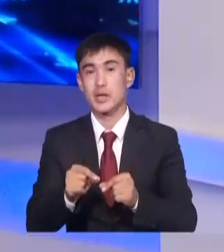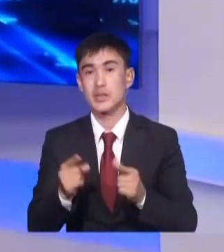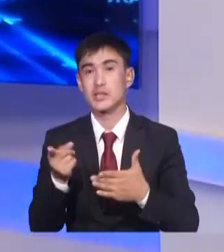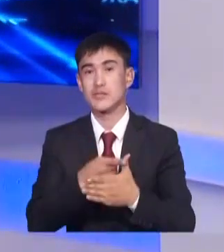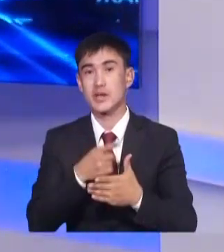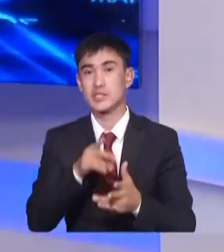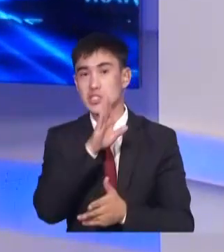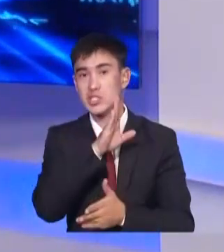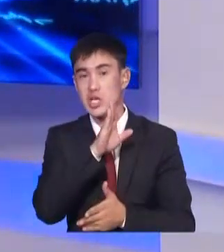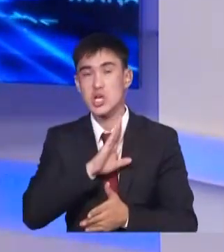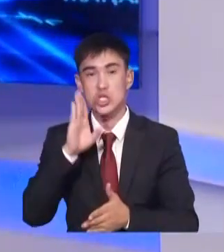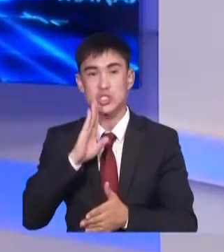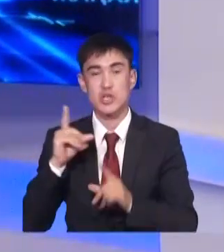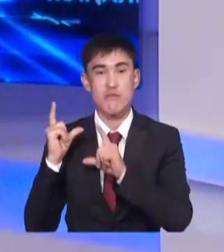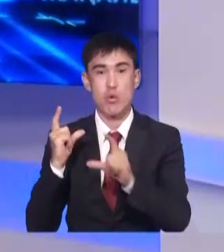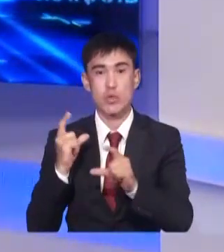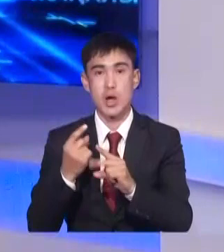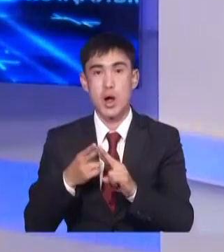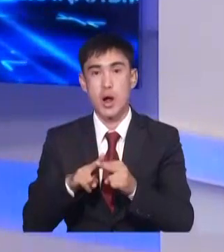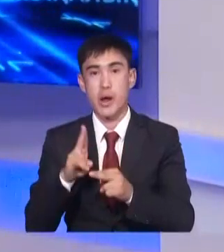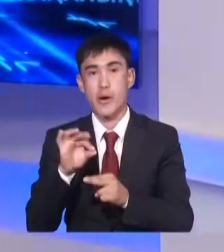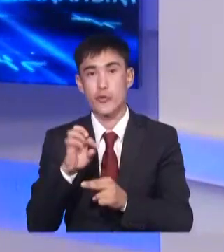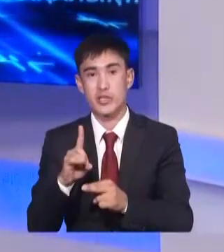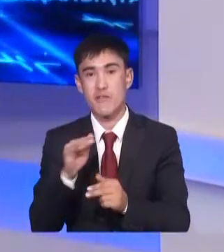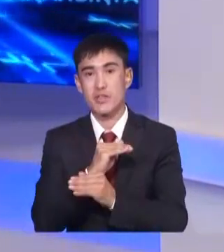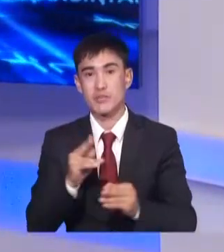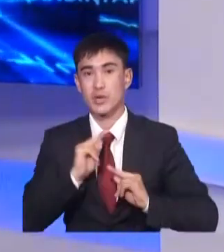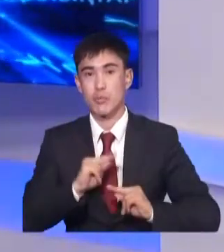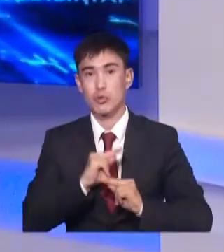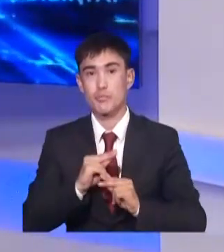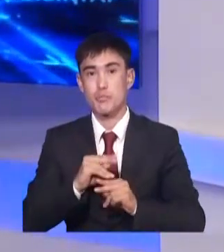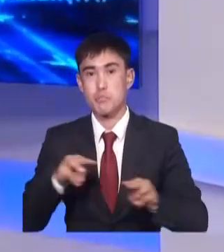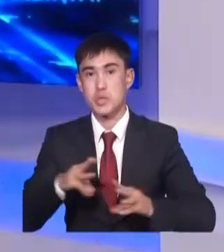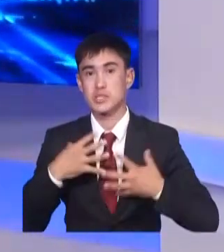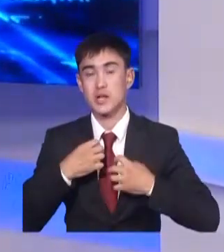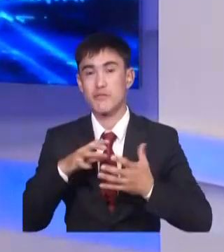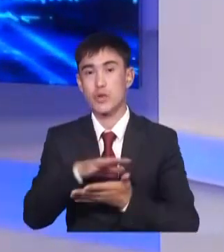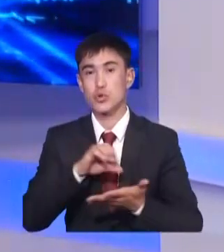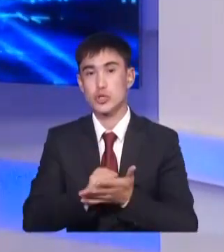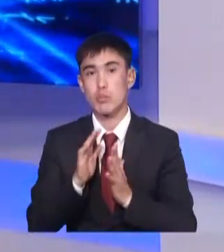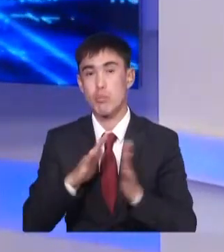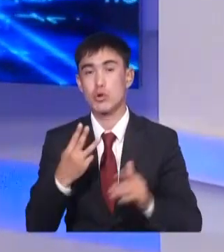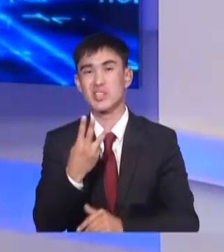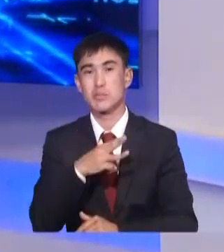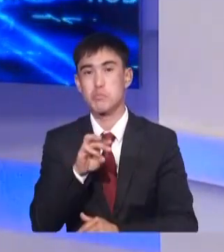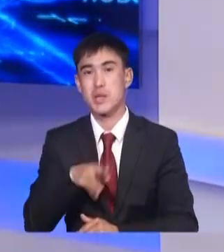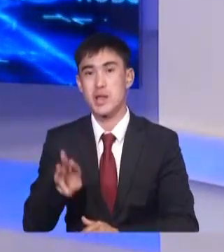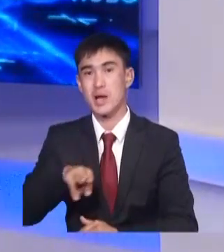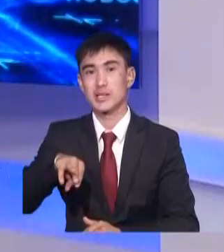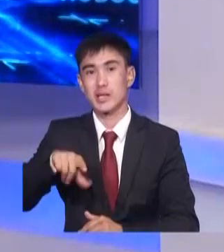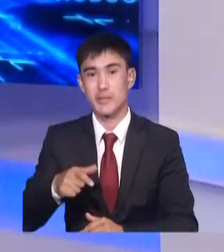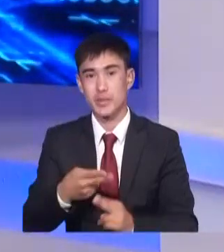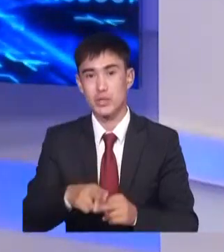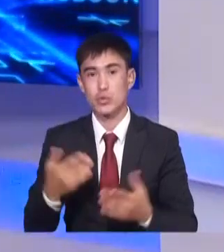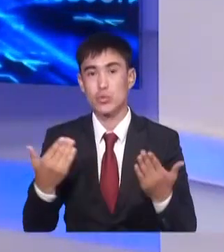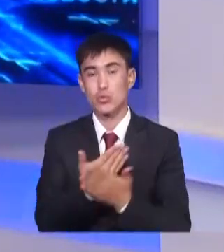так называемые «женские вагоны». А аудит эффективности работы Минздрава выявил нарушения на более чем 3 миллиарда тенге.